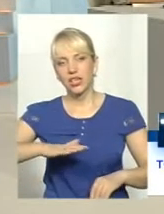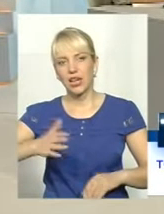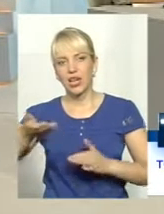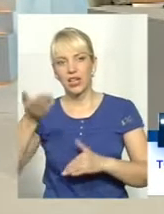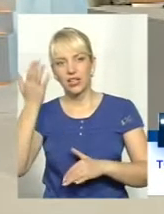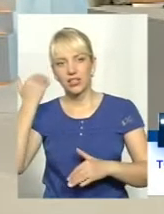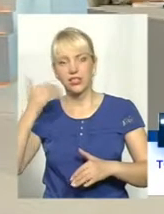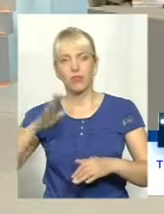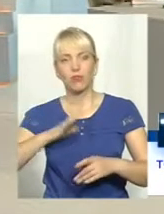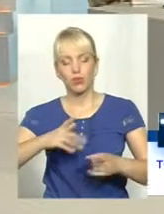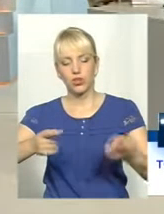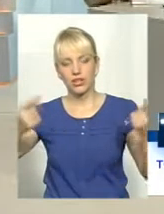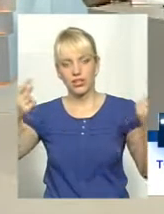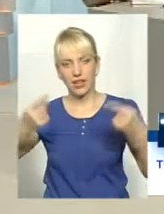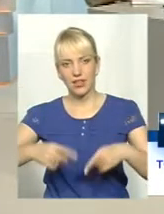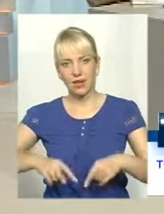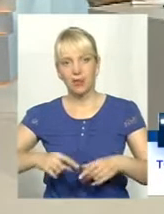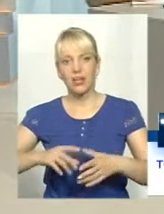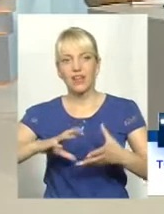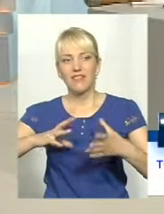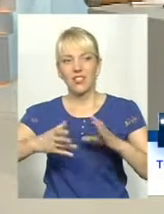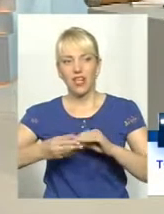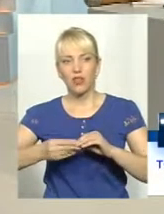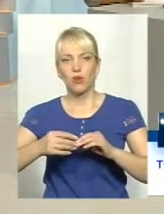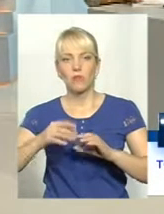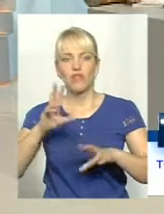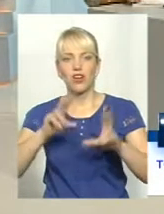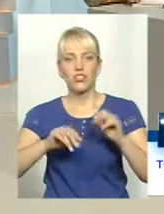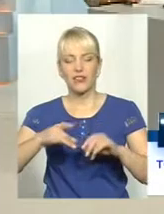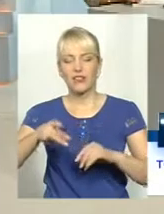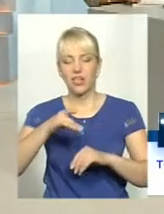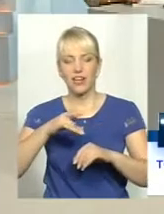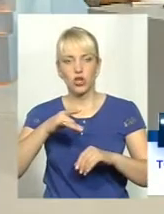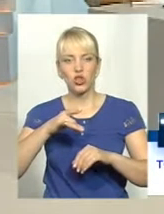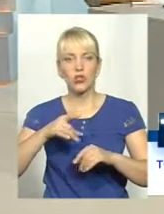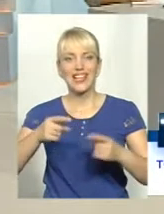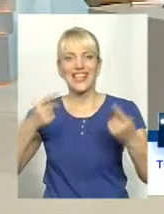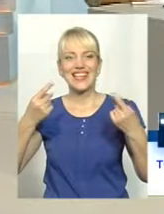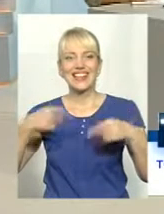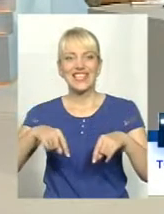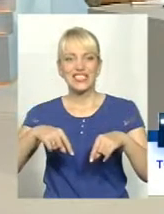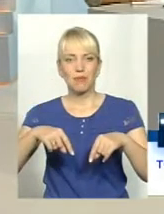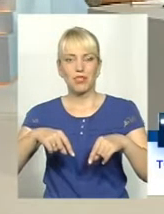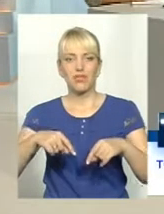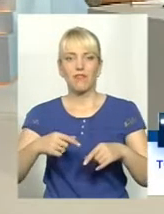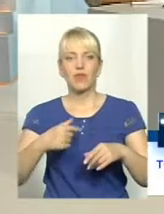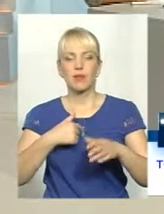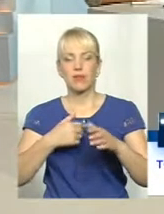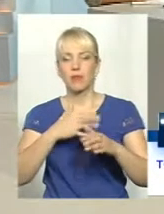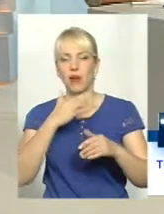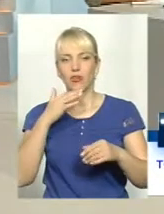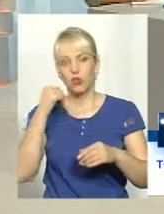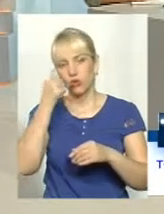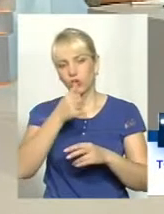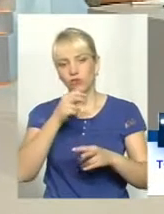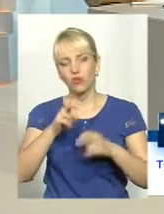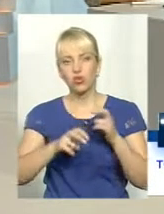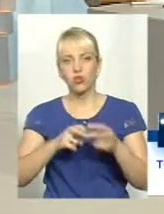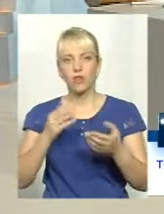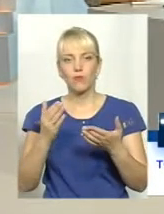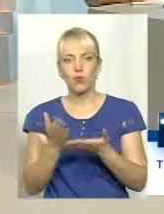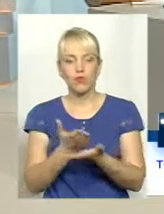свій потенціал, потенціал свого зростання. А в традиційних галузях, що забезпечували наш